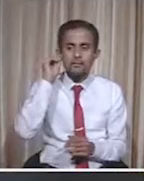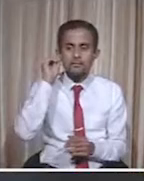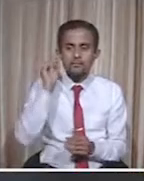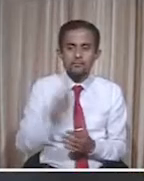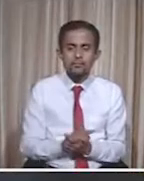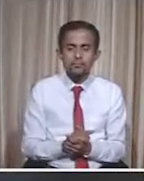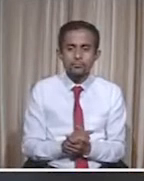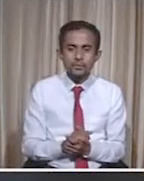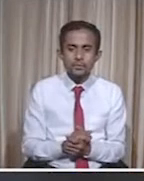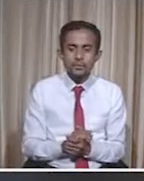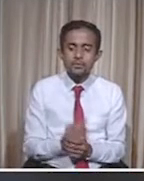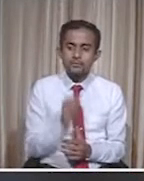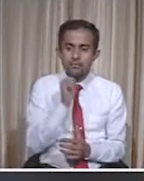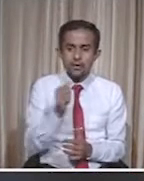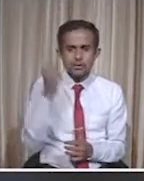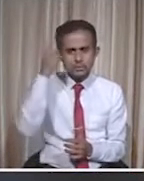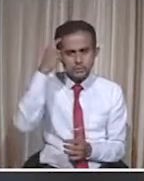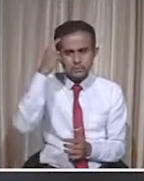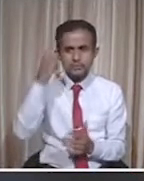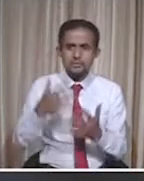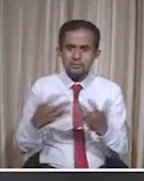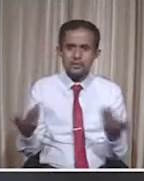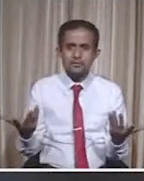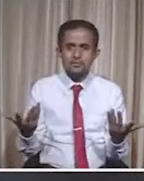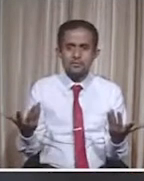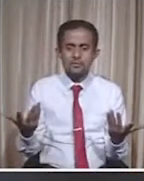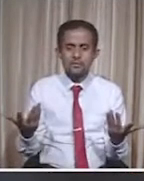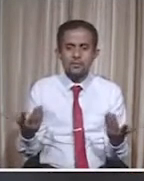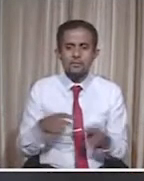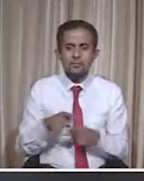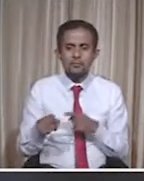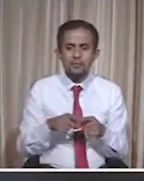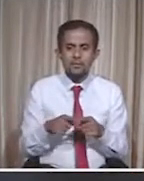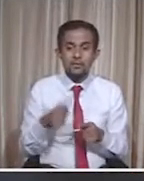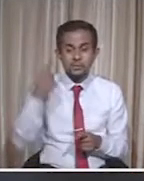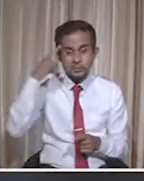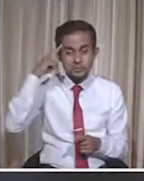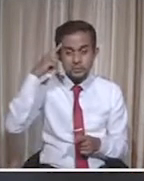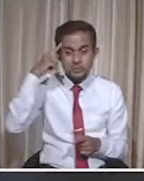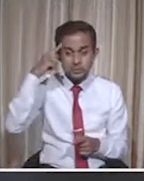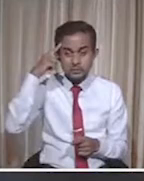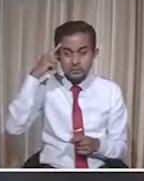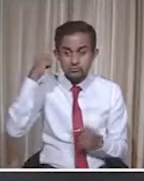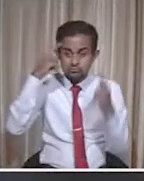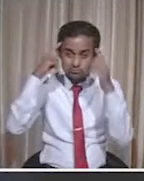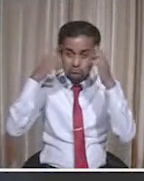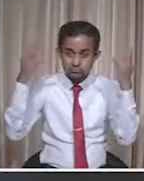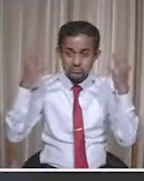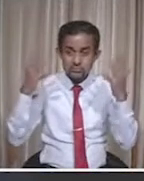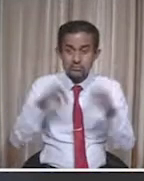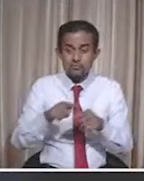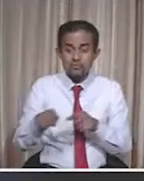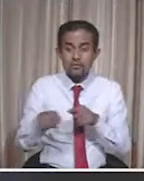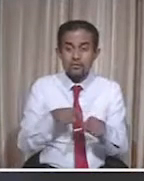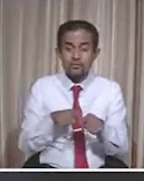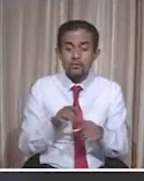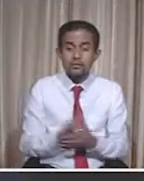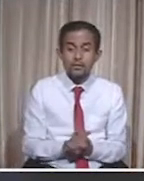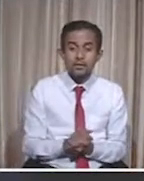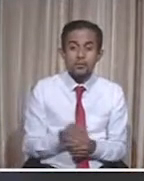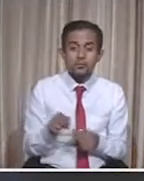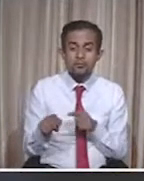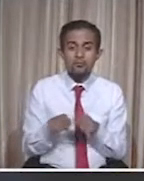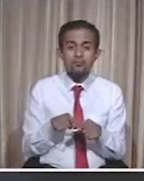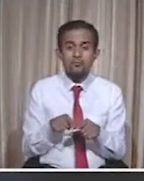ඉන්නේ ප්‍රකෘති මානසික තත්වයක නෙමෙයි. මෙවැනි උම්මත්තක උද්දච්ච ඒ වගේම